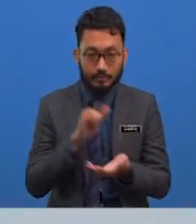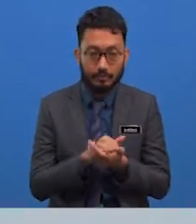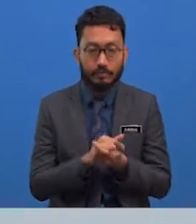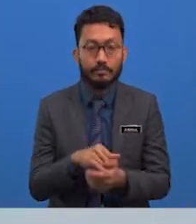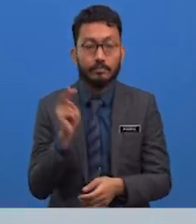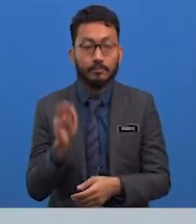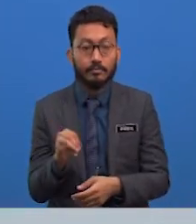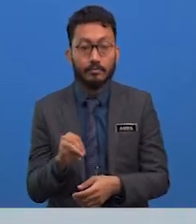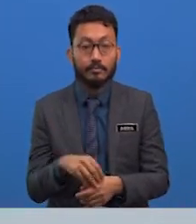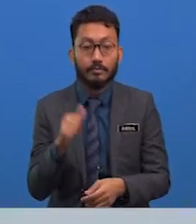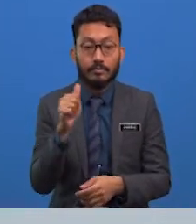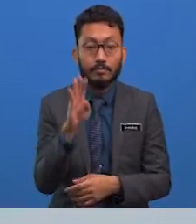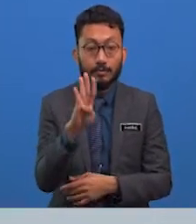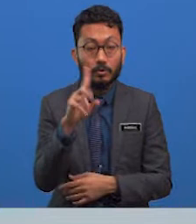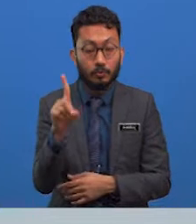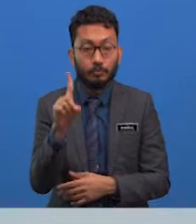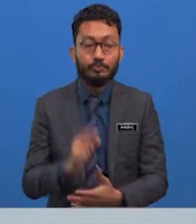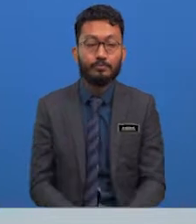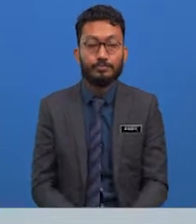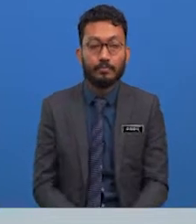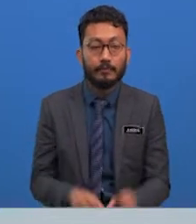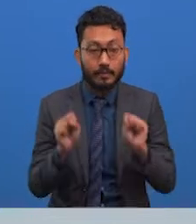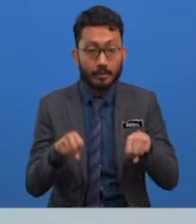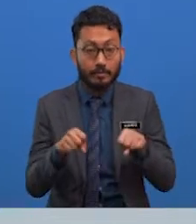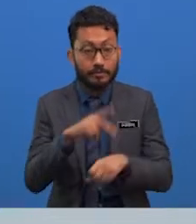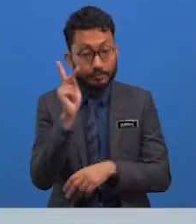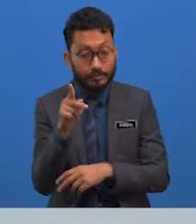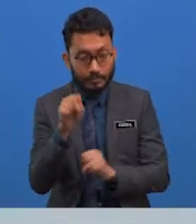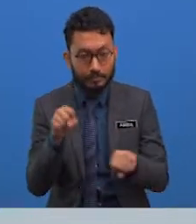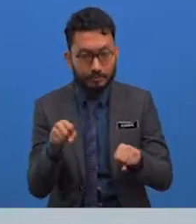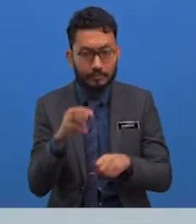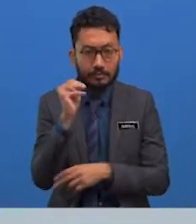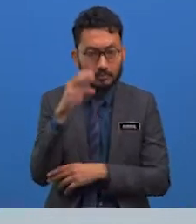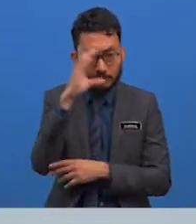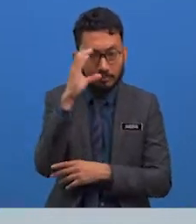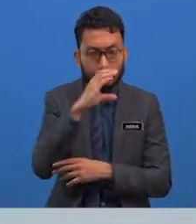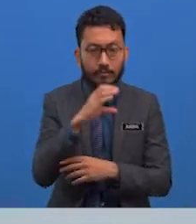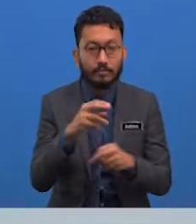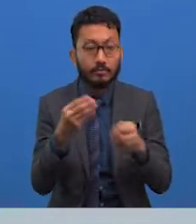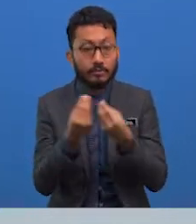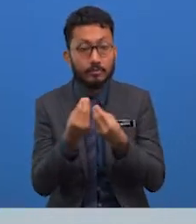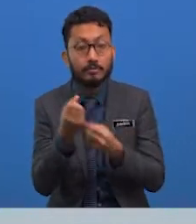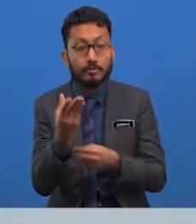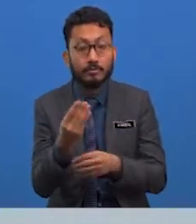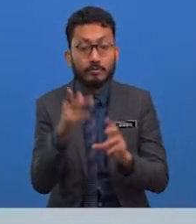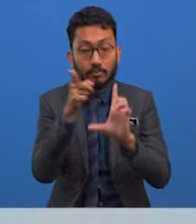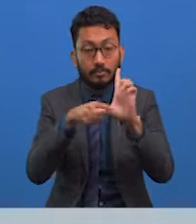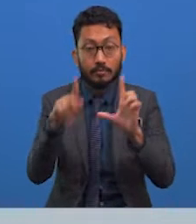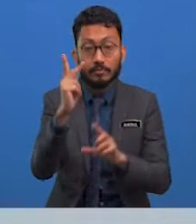Oleh itu, M ialah 41 darjah. Bolehkah murid-murid cari nilai sudut K menggunakan kaedah yang